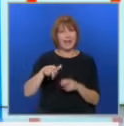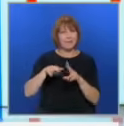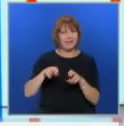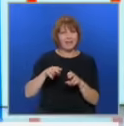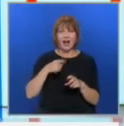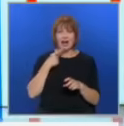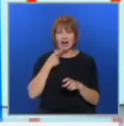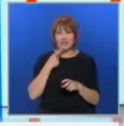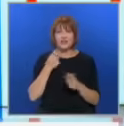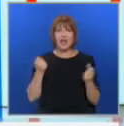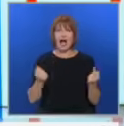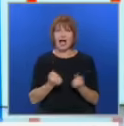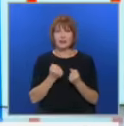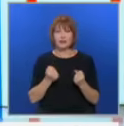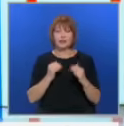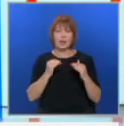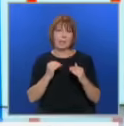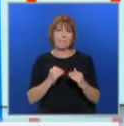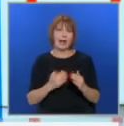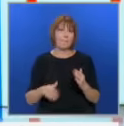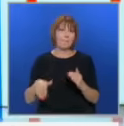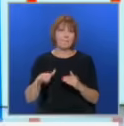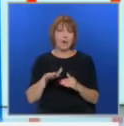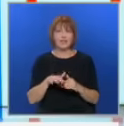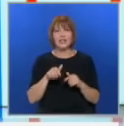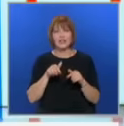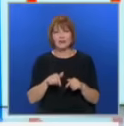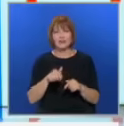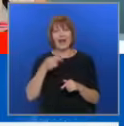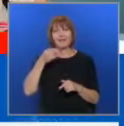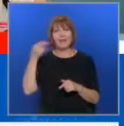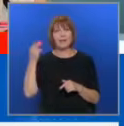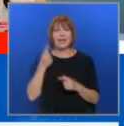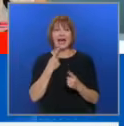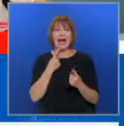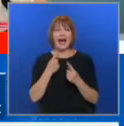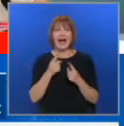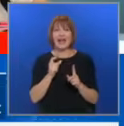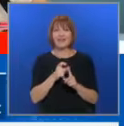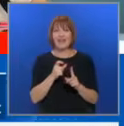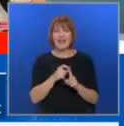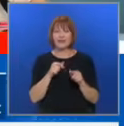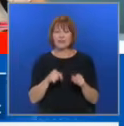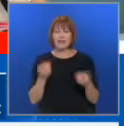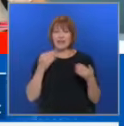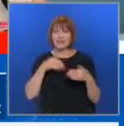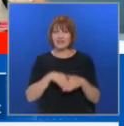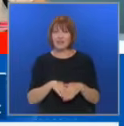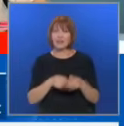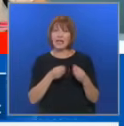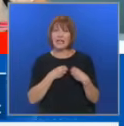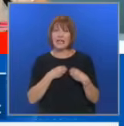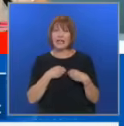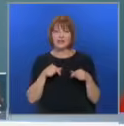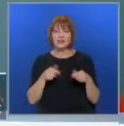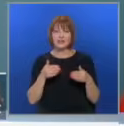следващ вод активността ще намалее още повече. Темата е водеща в референдум тази вечер. Сега включваме Добрина Чешмеджиева с още данни. Добър